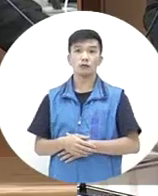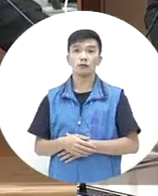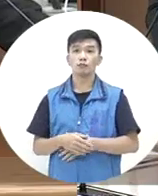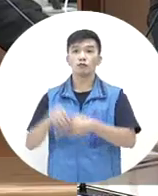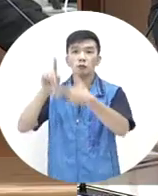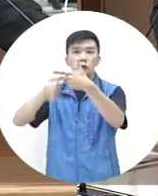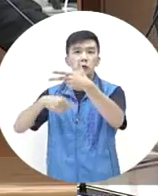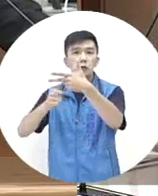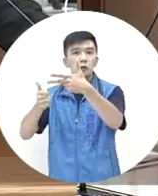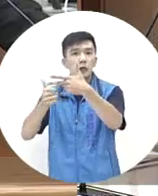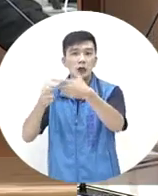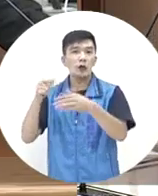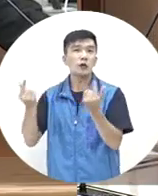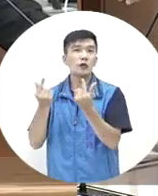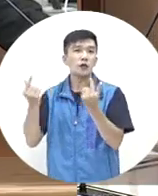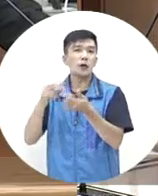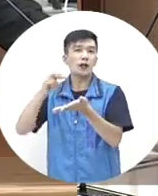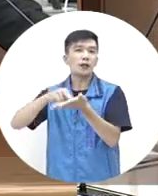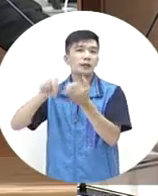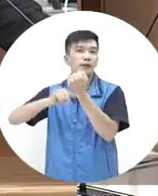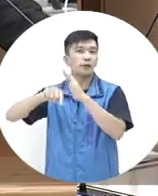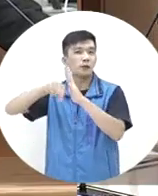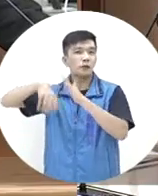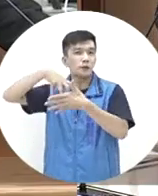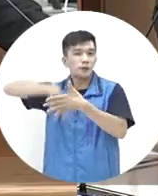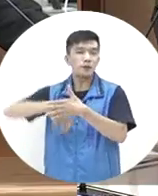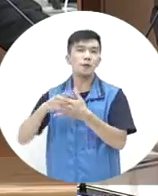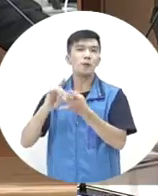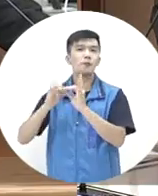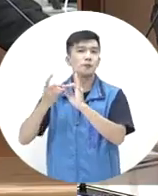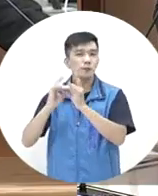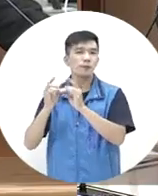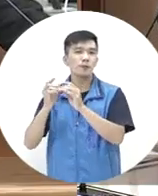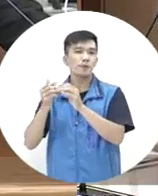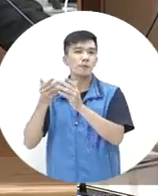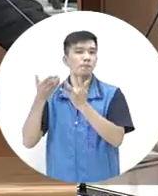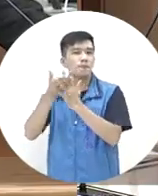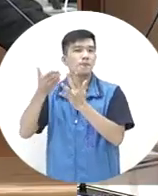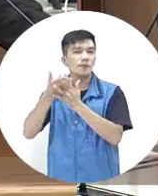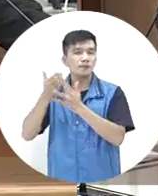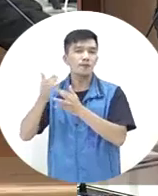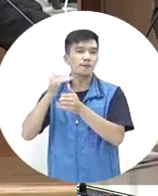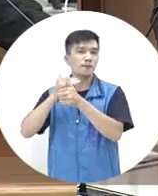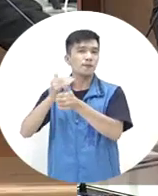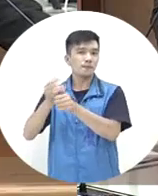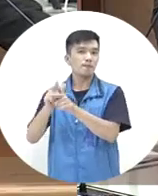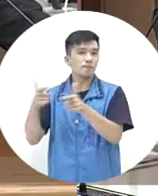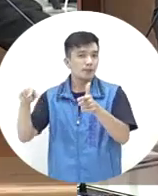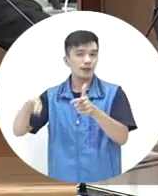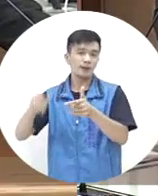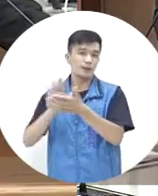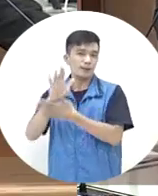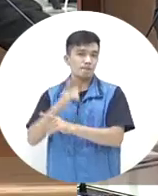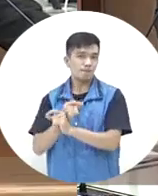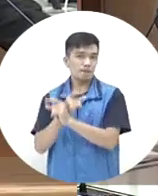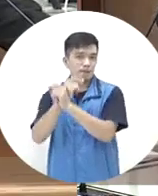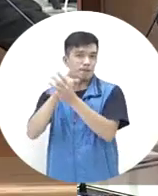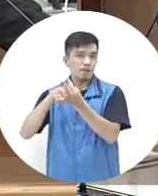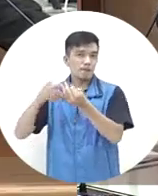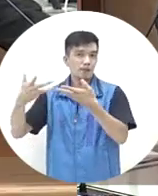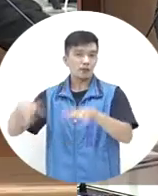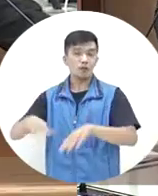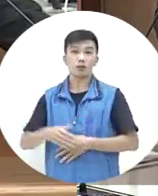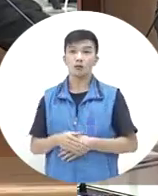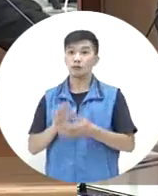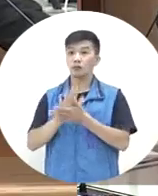国会里面玩焦土，那么报复性罢免一次接一次哦，接下来还有这个都是针对国防立委啦吼、哦，所以